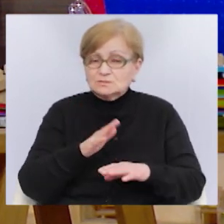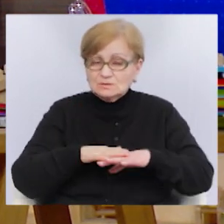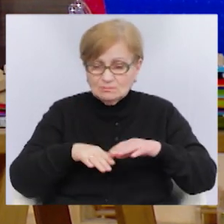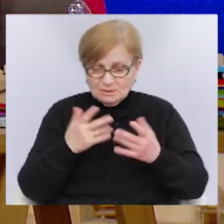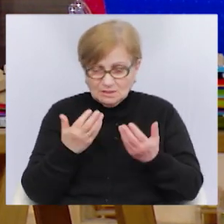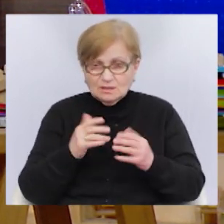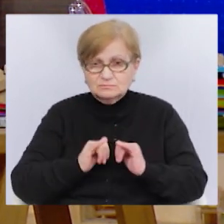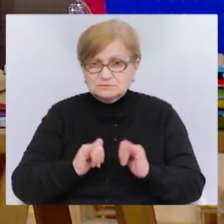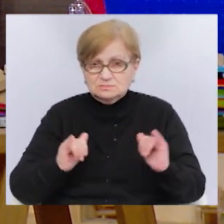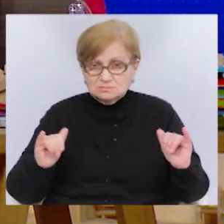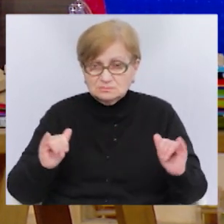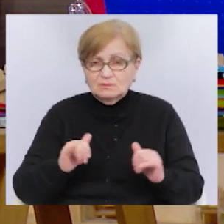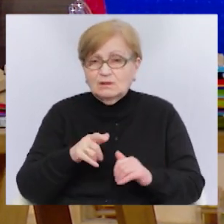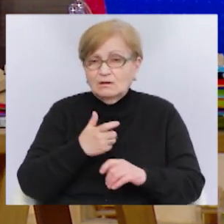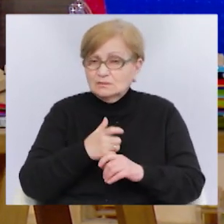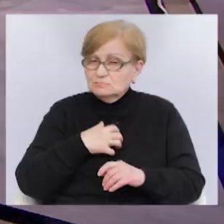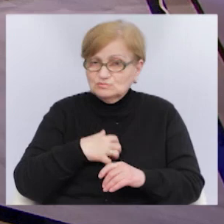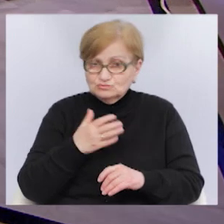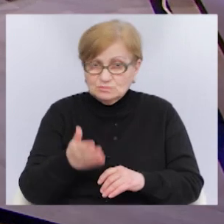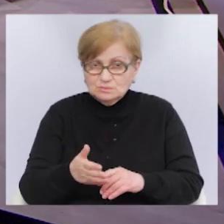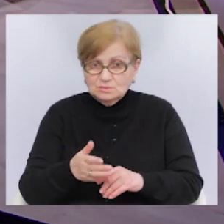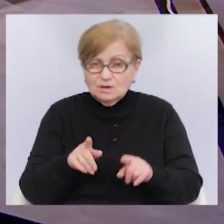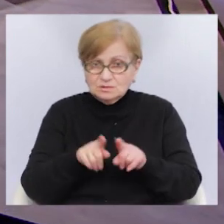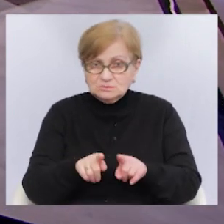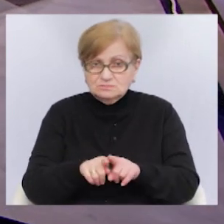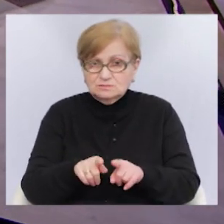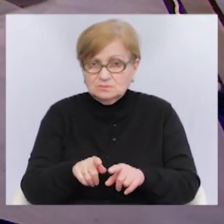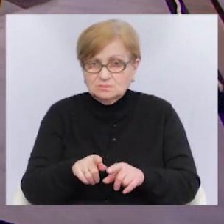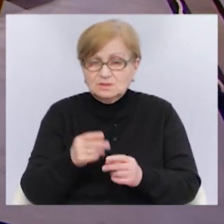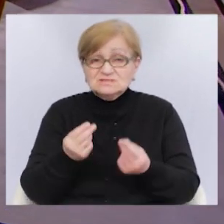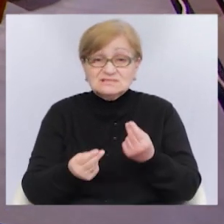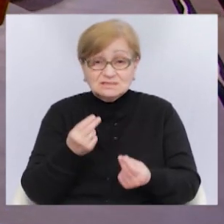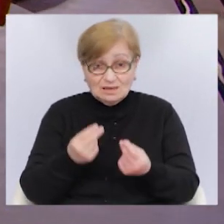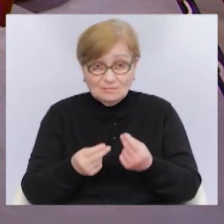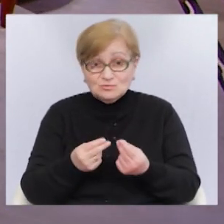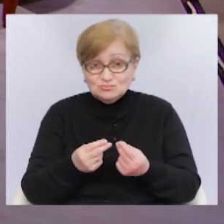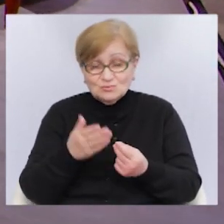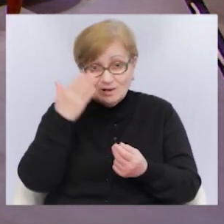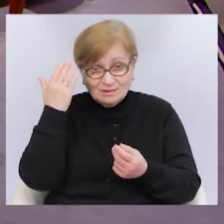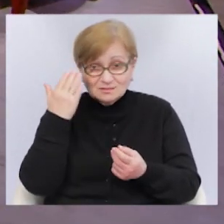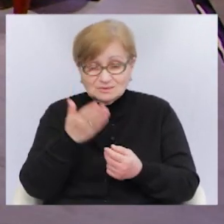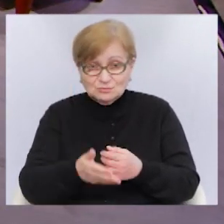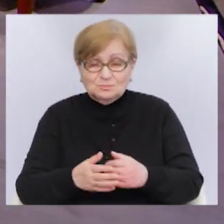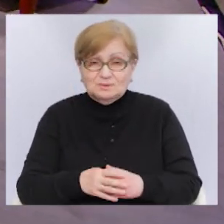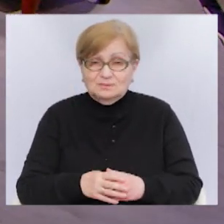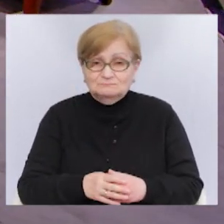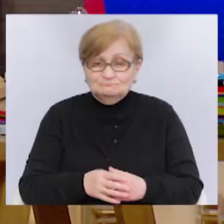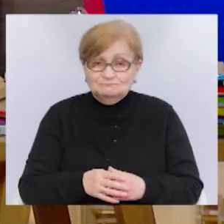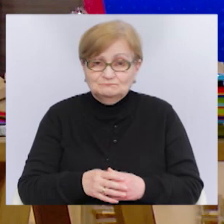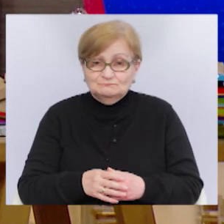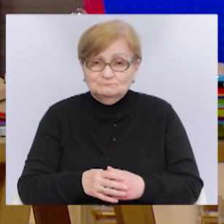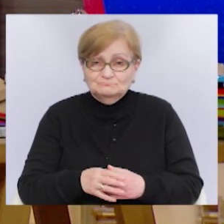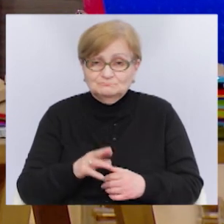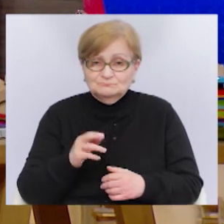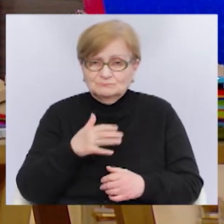უნარების განვითარებისთვის, რაც ძალიან მნიშვნელოვანია თავისთავად. ასევე სათამაშოა, თამაშია, გართობა არის, ასევე რაც ძალიან მთავარია.